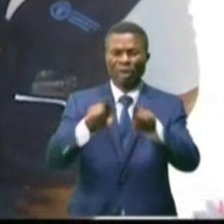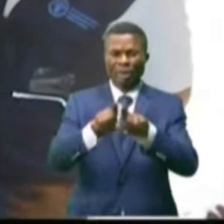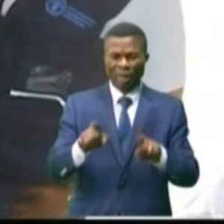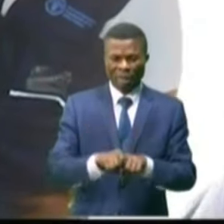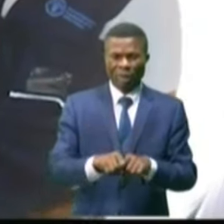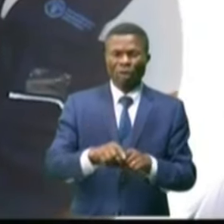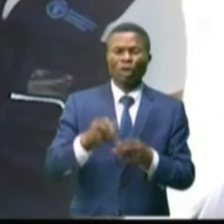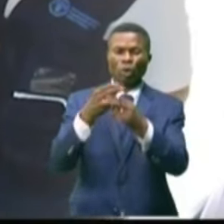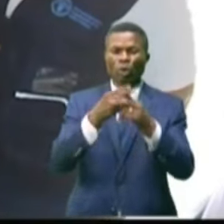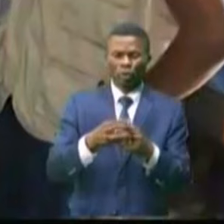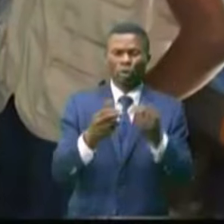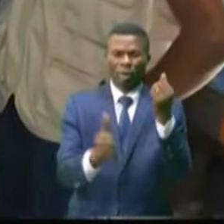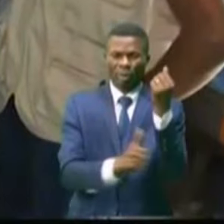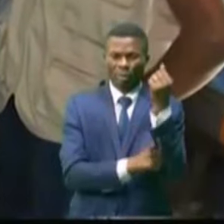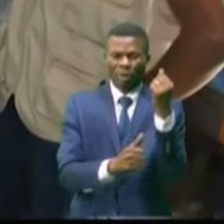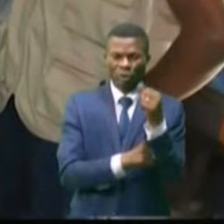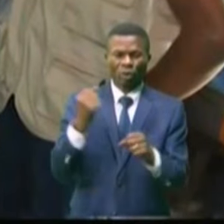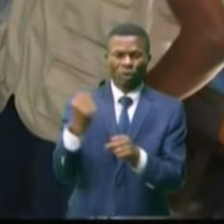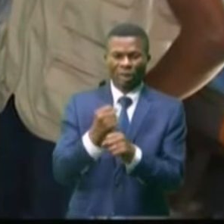champ-école paysan,